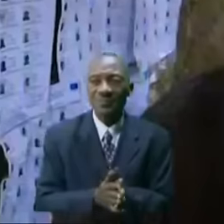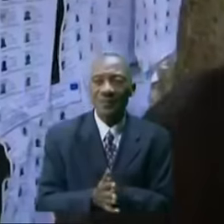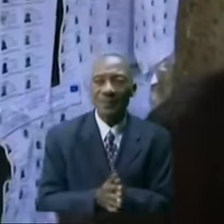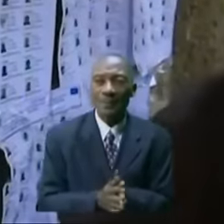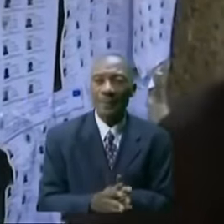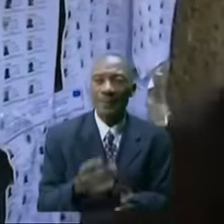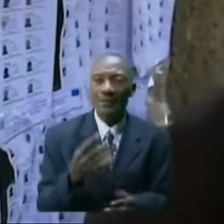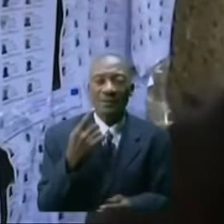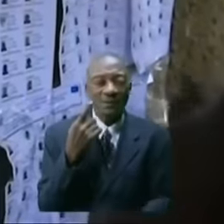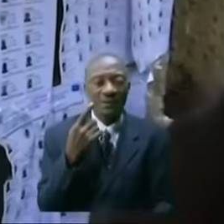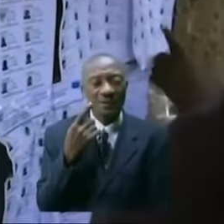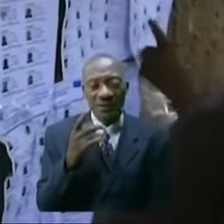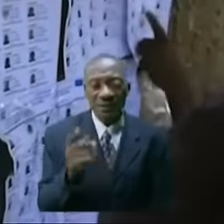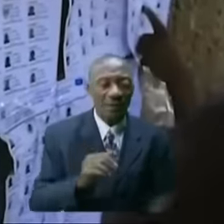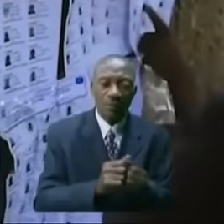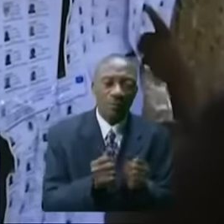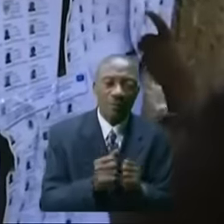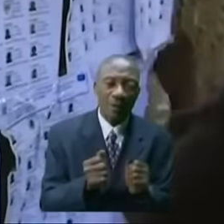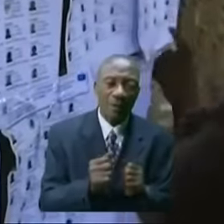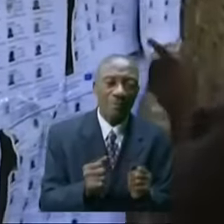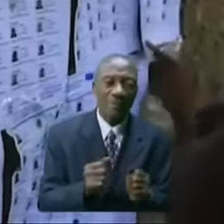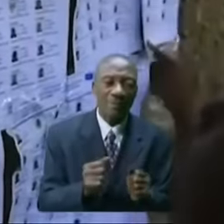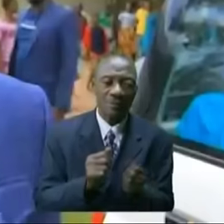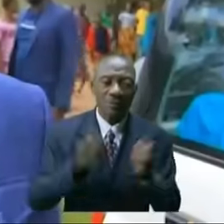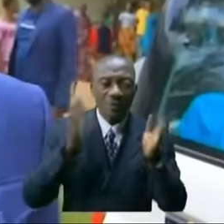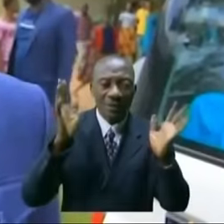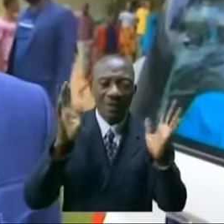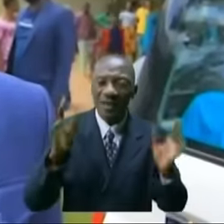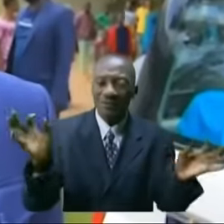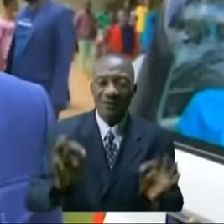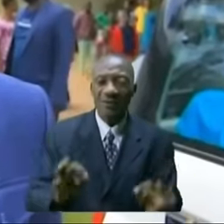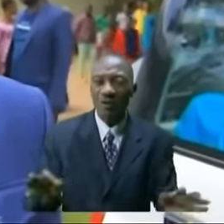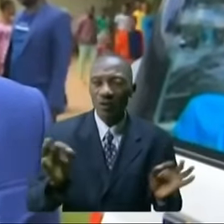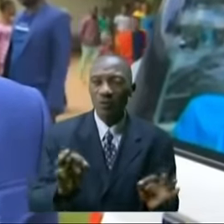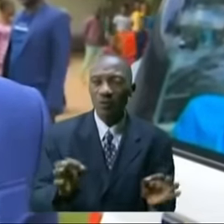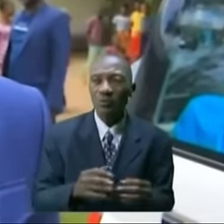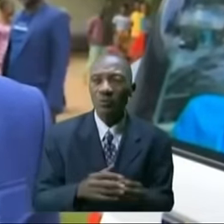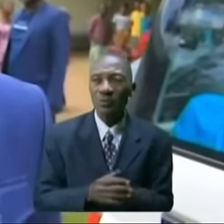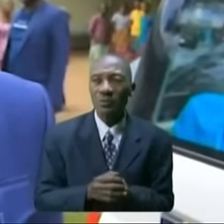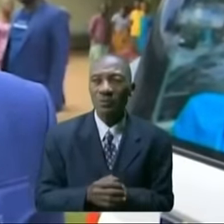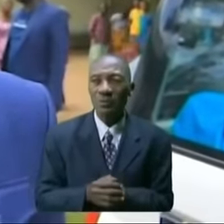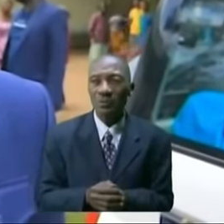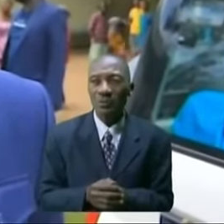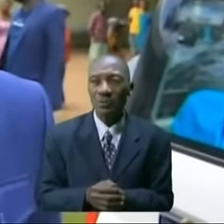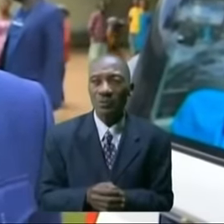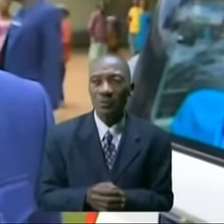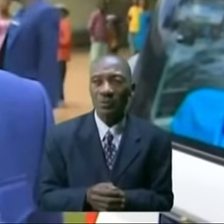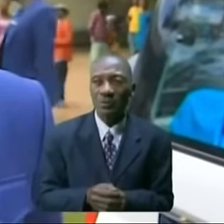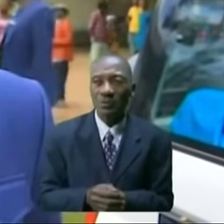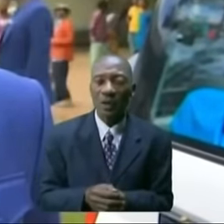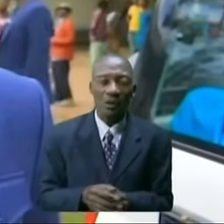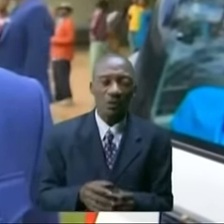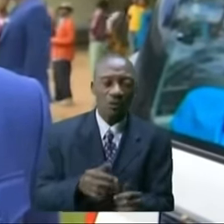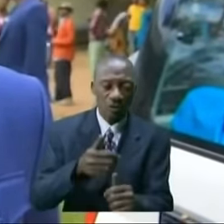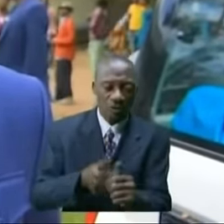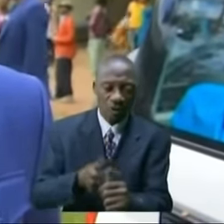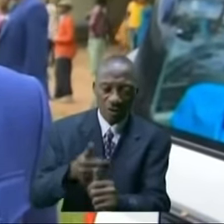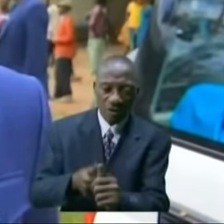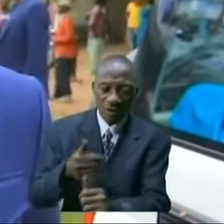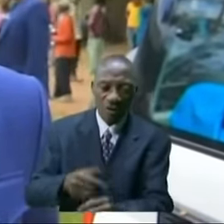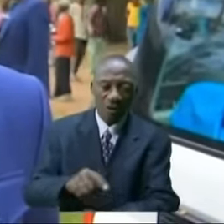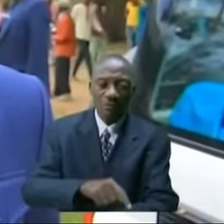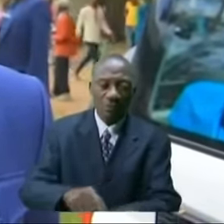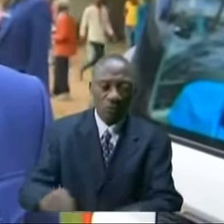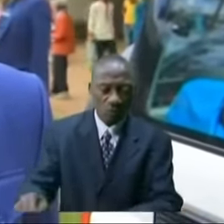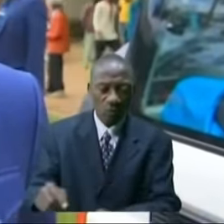très très limité des cas négligeables et que nous puissions à chaque scrutin améliorer